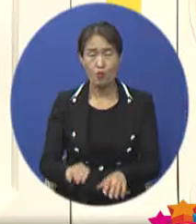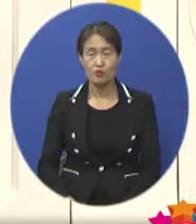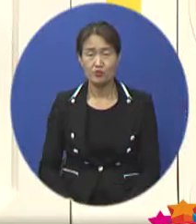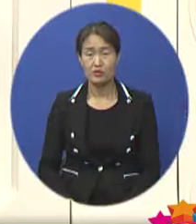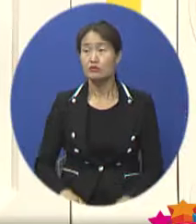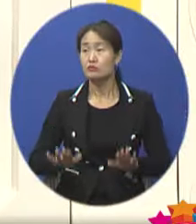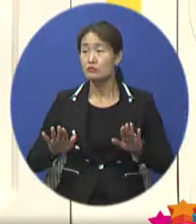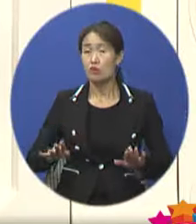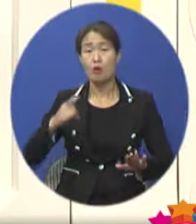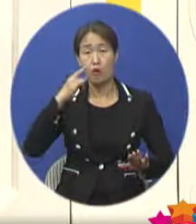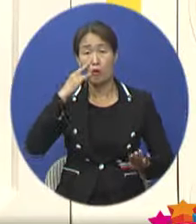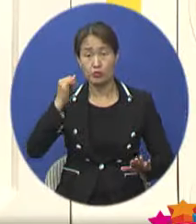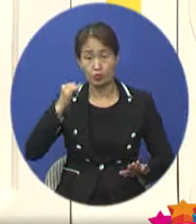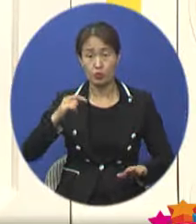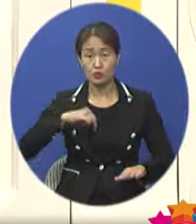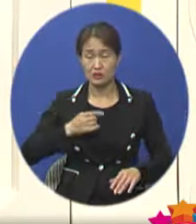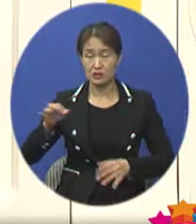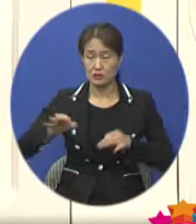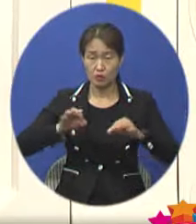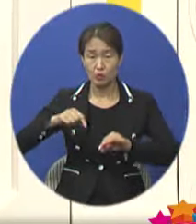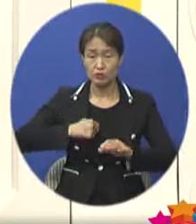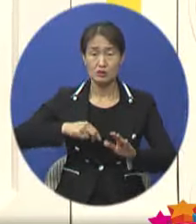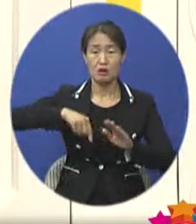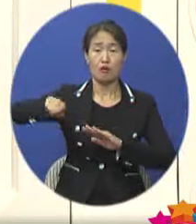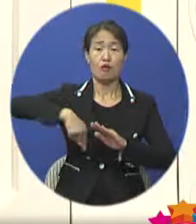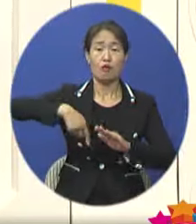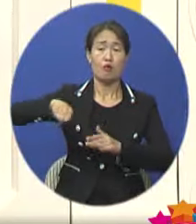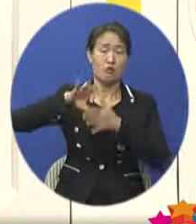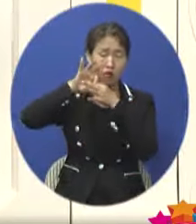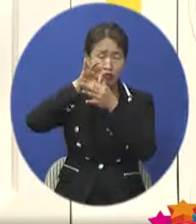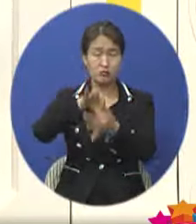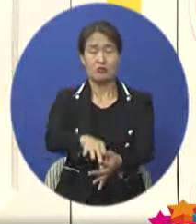혼자 다니세요. 시장에 95세인데 혼자 다니세요? 예. 어머. 예.